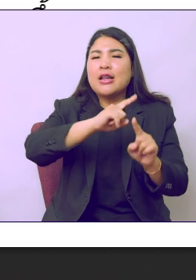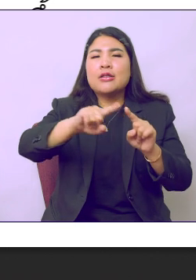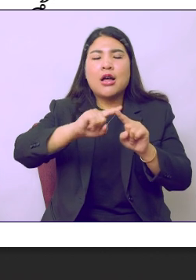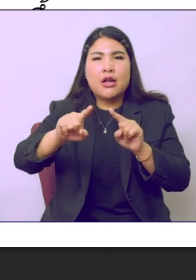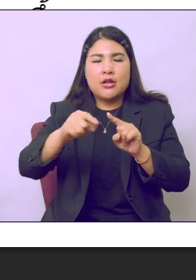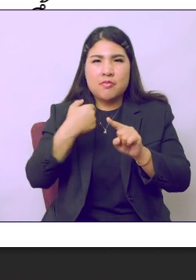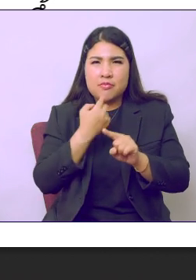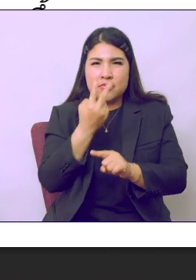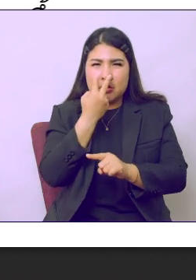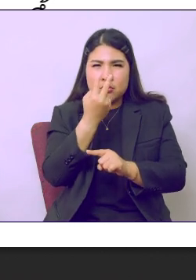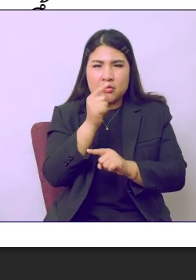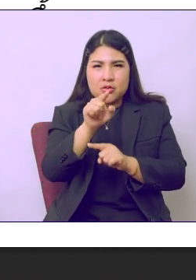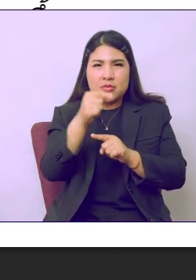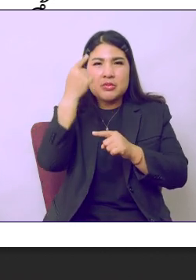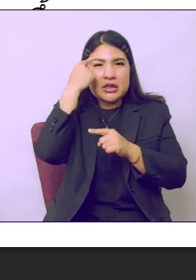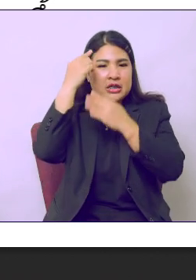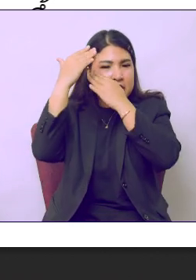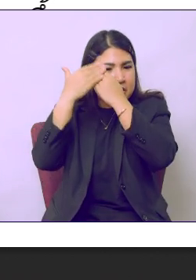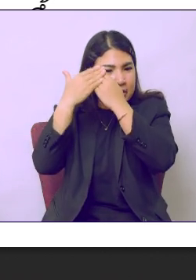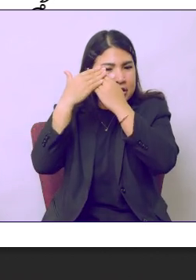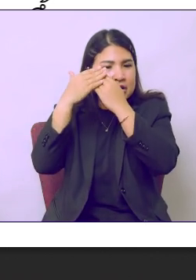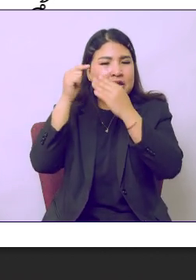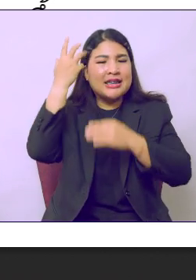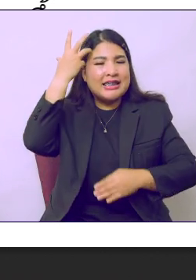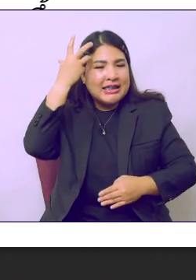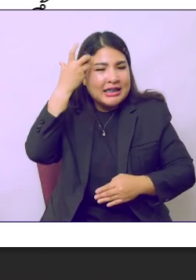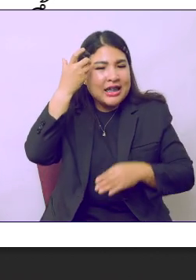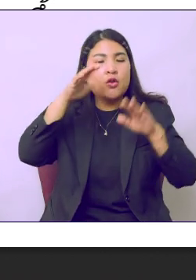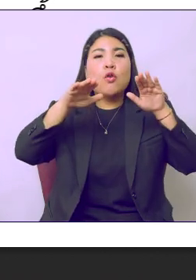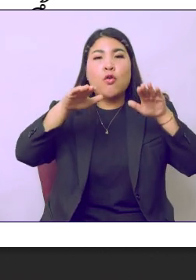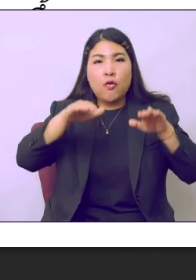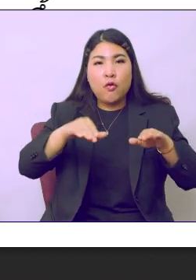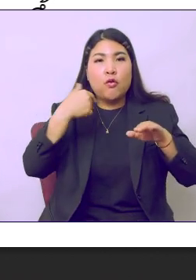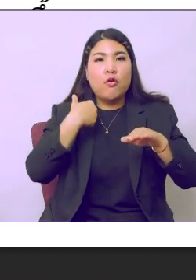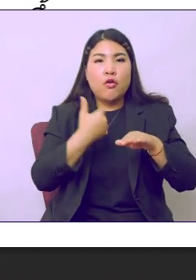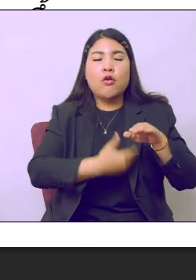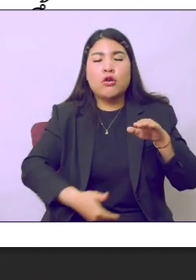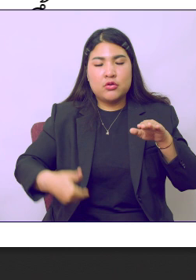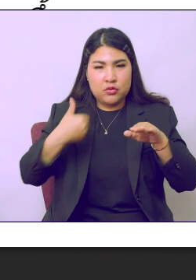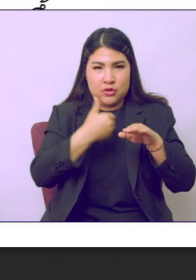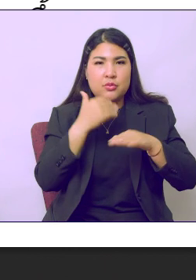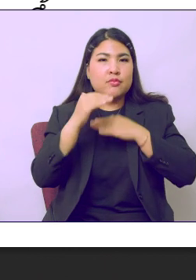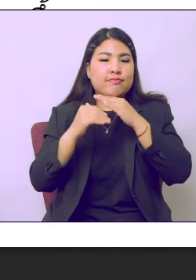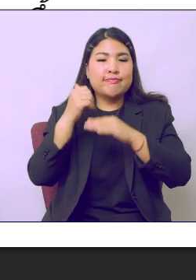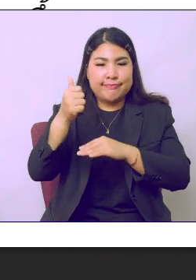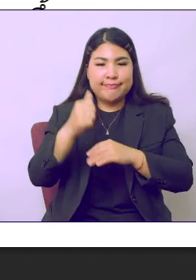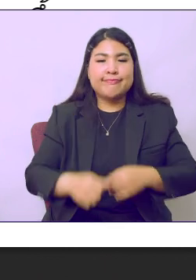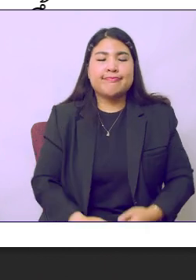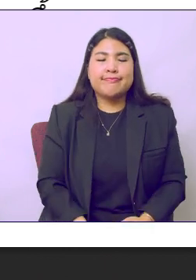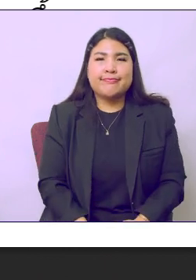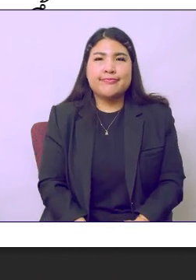สมาธิได้ดีขึ้นควบคุมอารมณ์ได้ดีขึ้นนะครับลดความเครียดนะครับแล้วก็จะส่งเสริมคุณภาพชีวิตของเขาดีขึ้นด้วยนะครับ